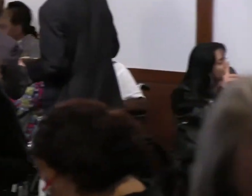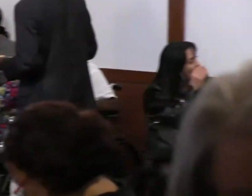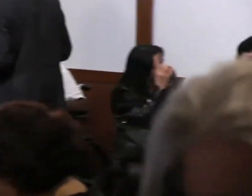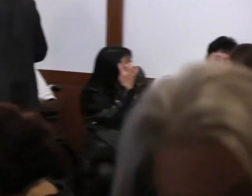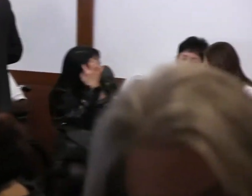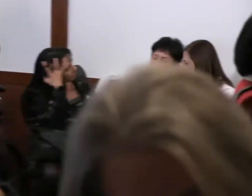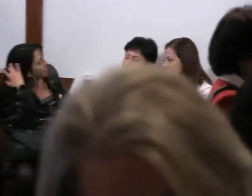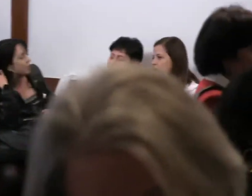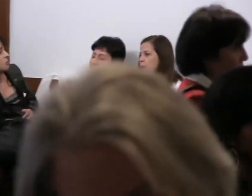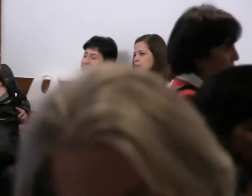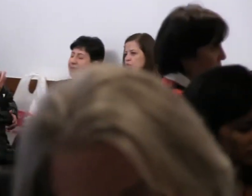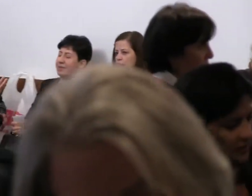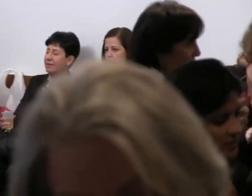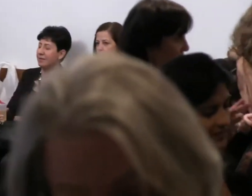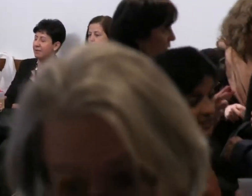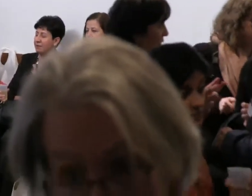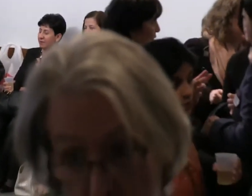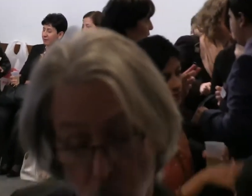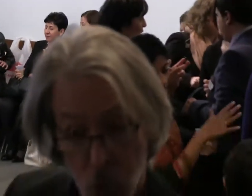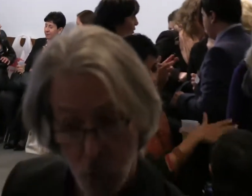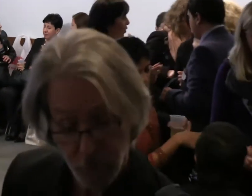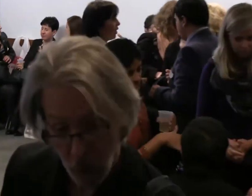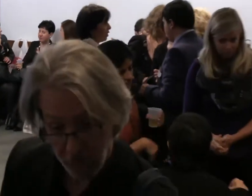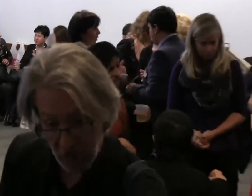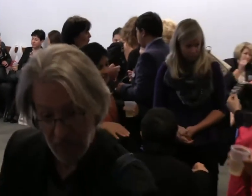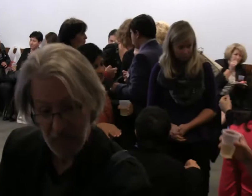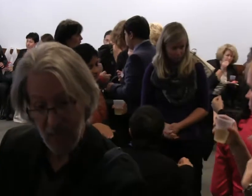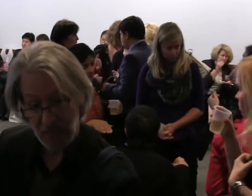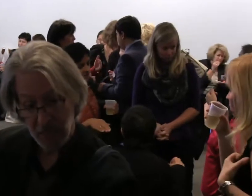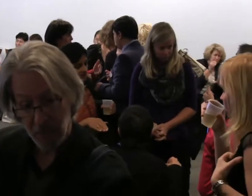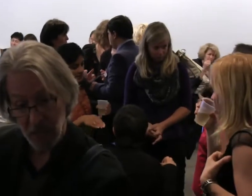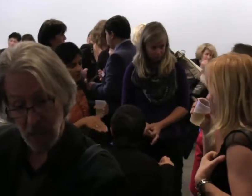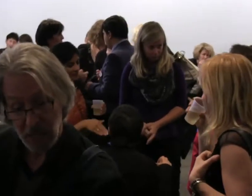ayé lè o ọ̀rẹ́ mi ráyé lé o.